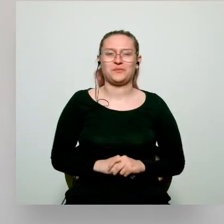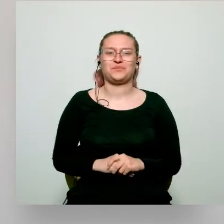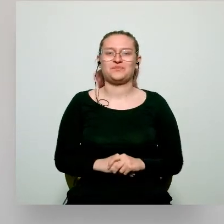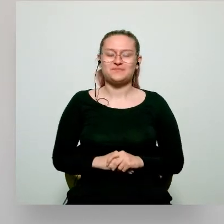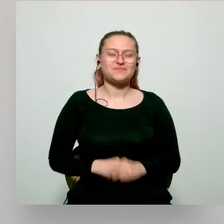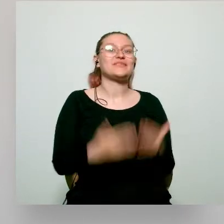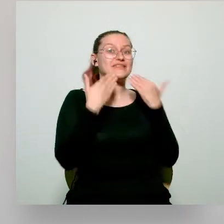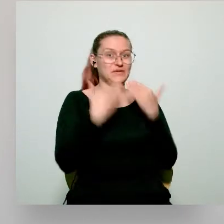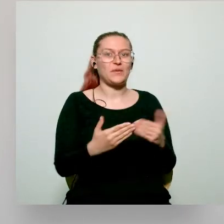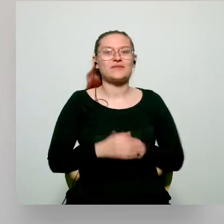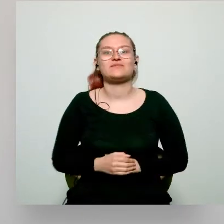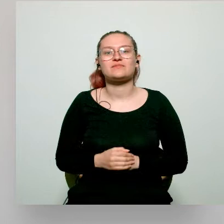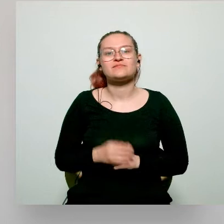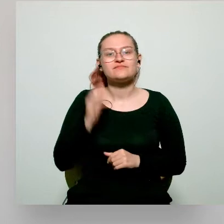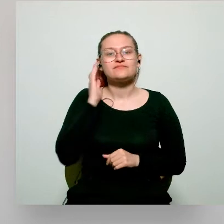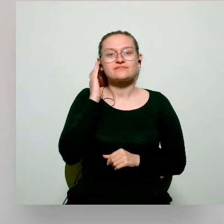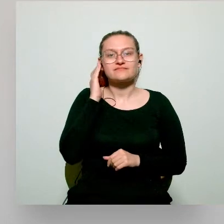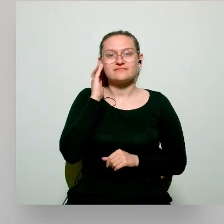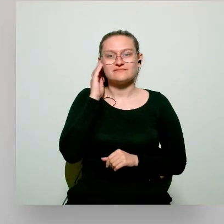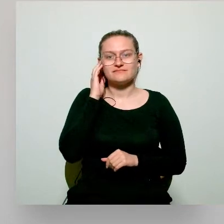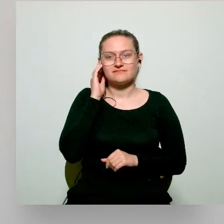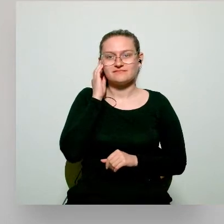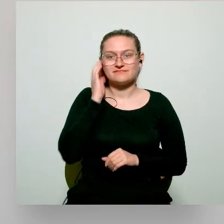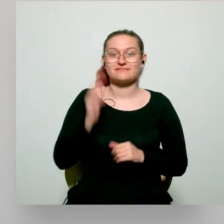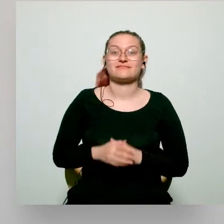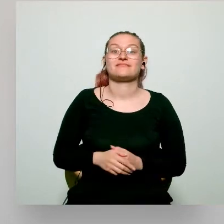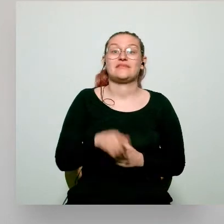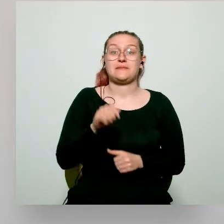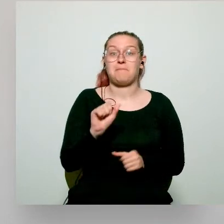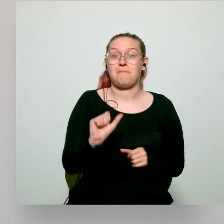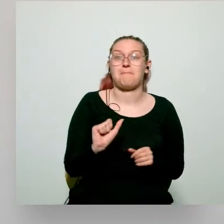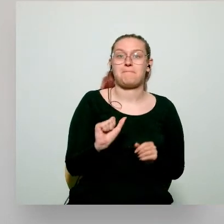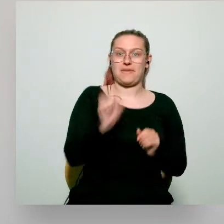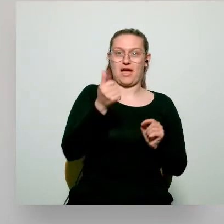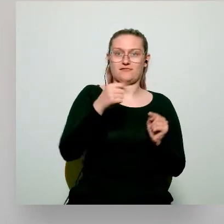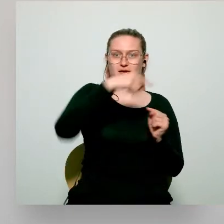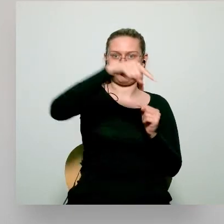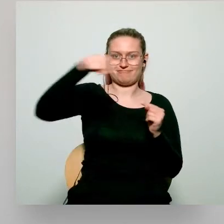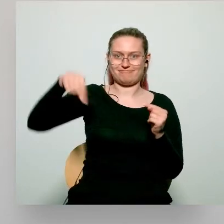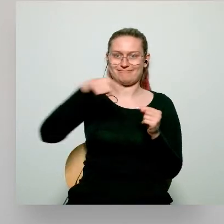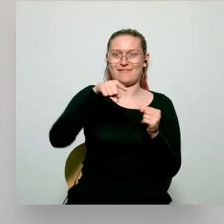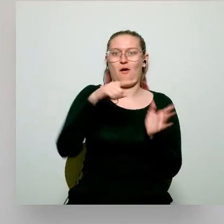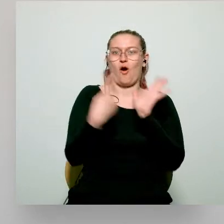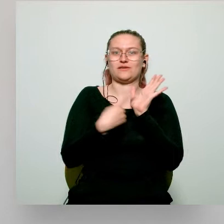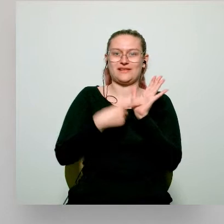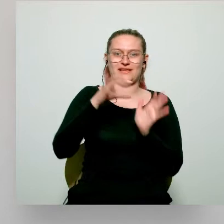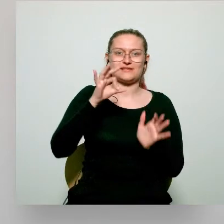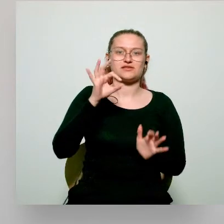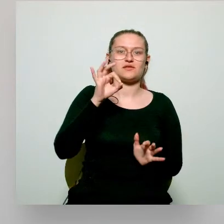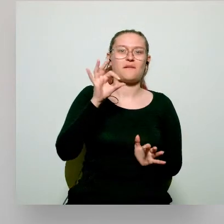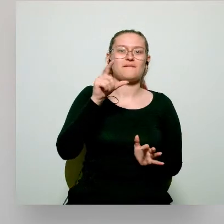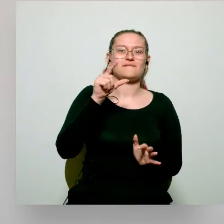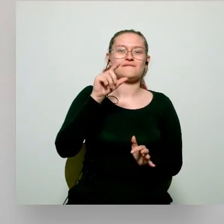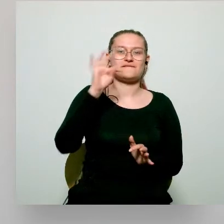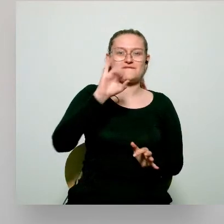Dziękuję. I w pierwszej rundzie ostatni głos miałem do pani Sofii Andruchowicz. Tu przepraszam, że